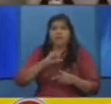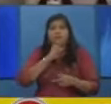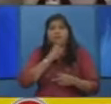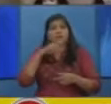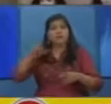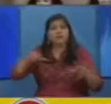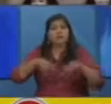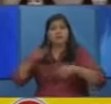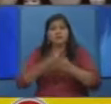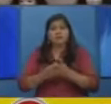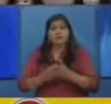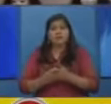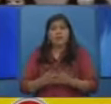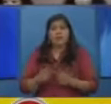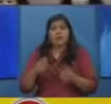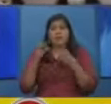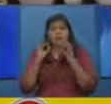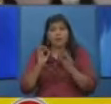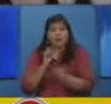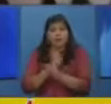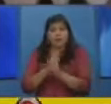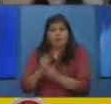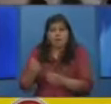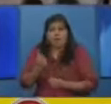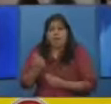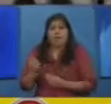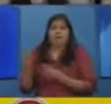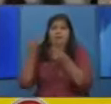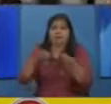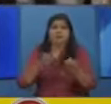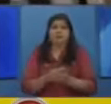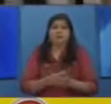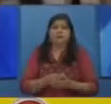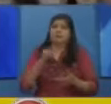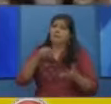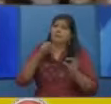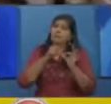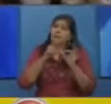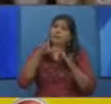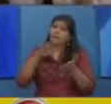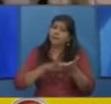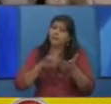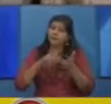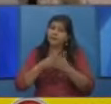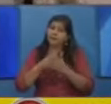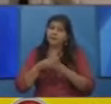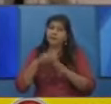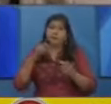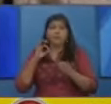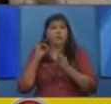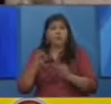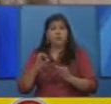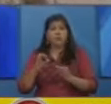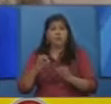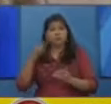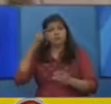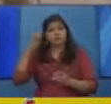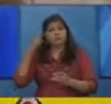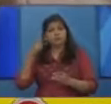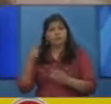को असाधारण कार्य करने की ताकत देती है। महर्षि वाल्मीकि ने सकारात्मक सोच पर बल